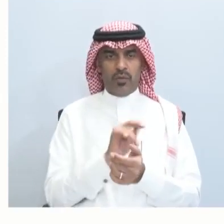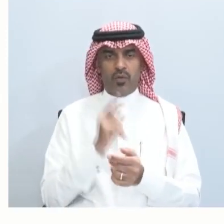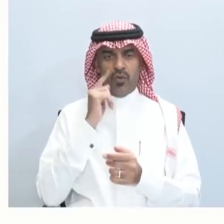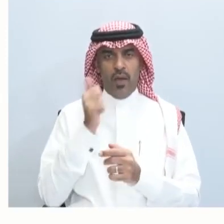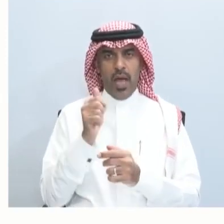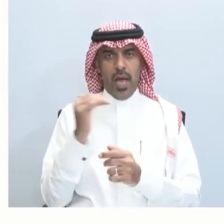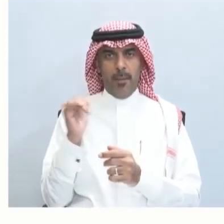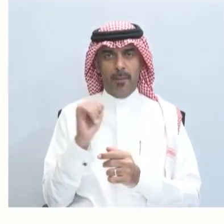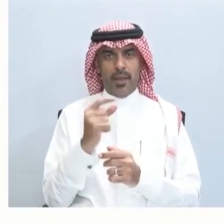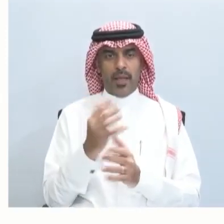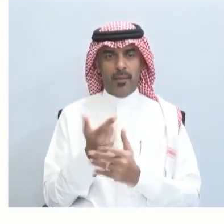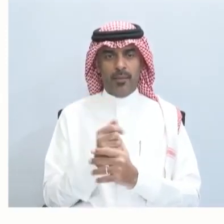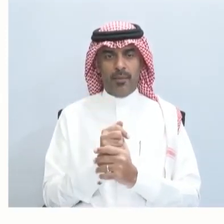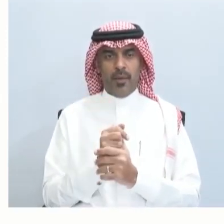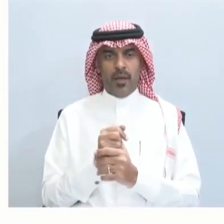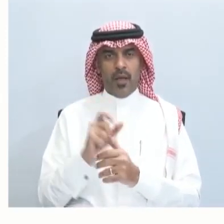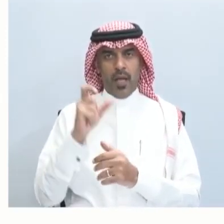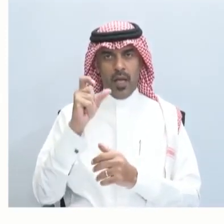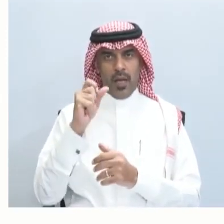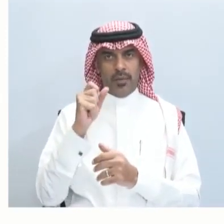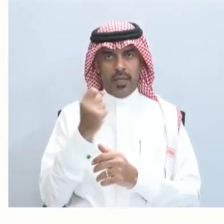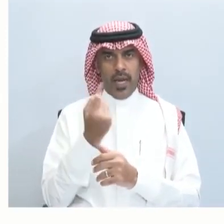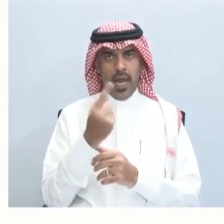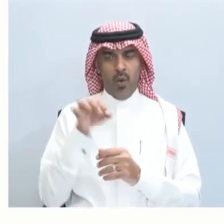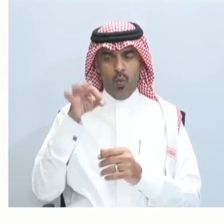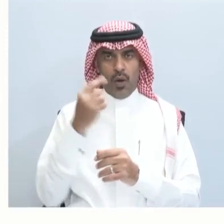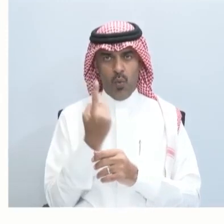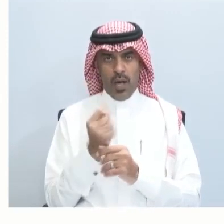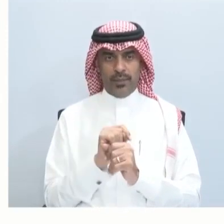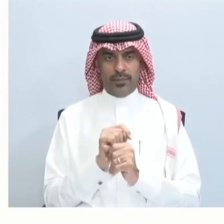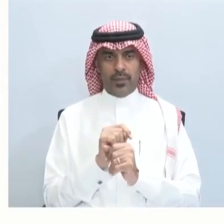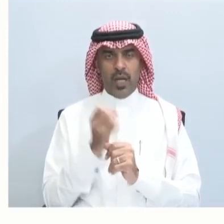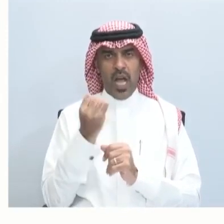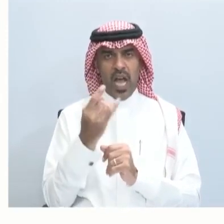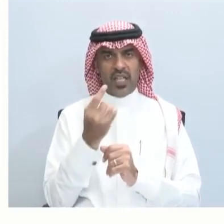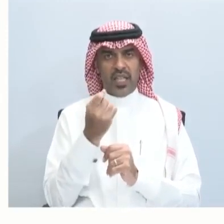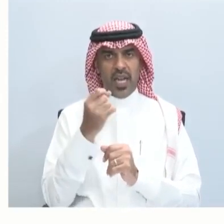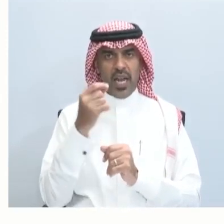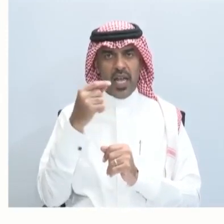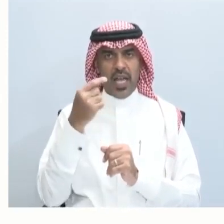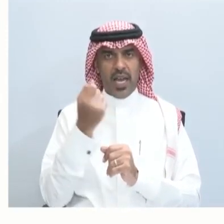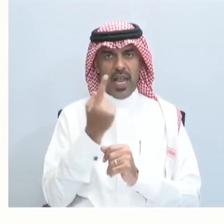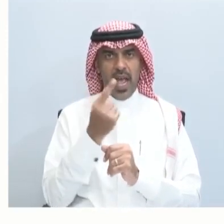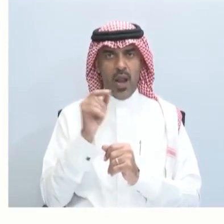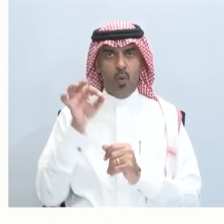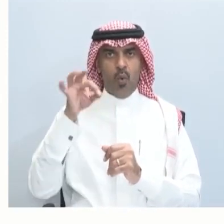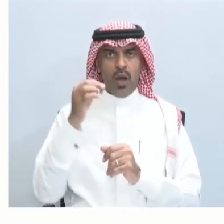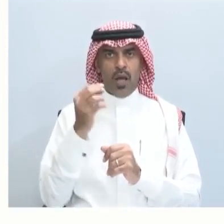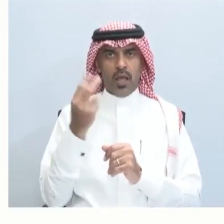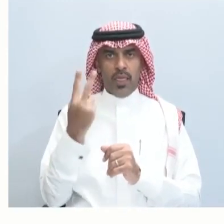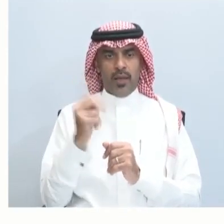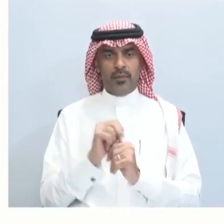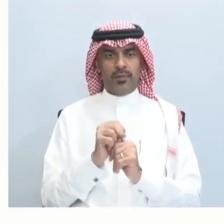يملك من العملات النقديه 50 ريالا ورقه واحده عشر ريالات ورقتان ريال